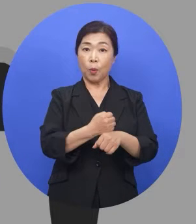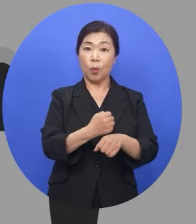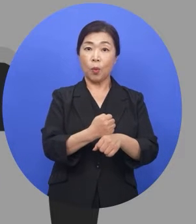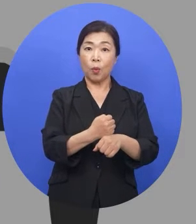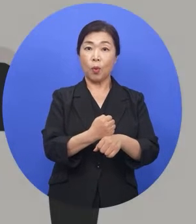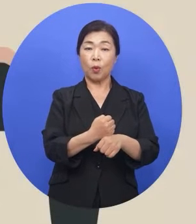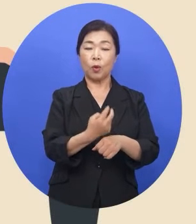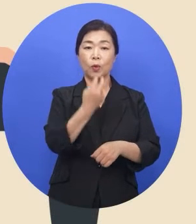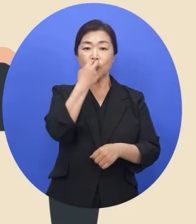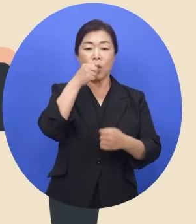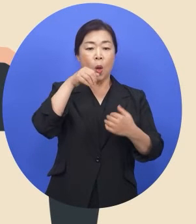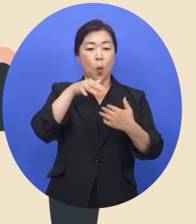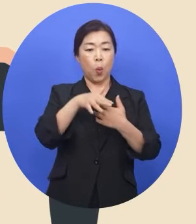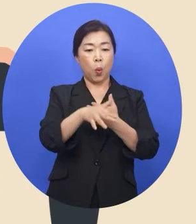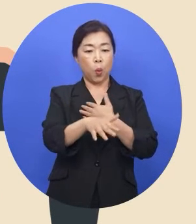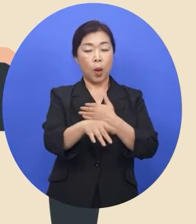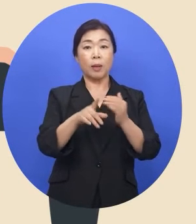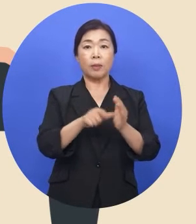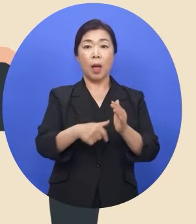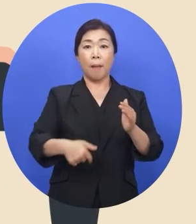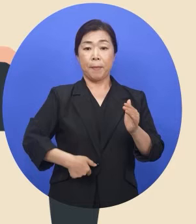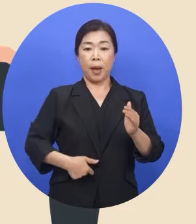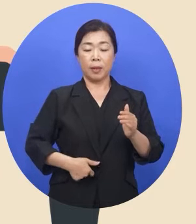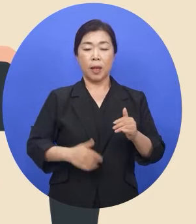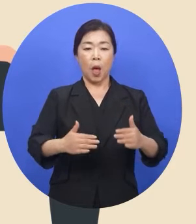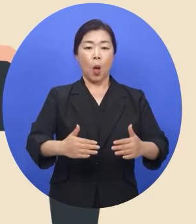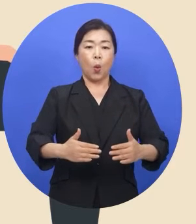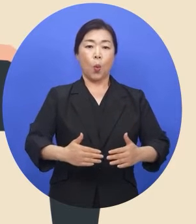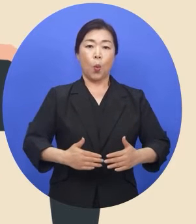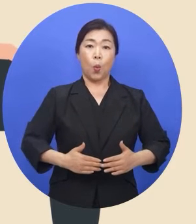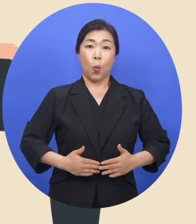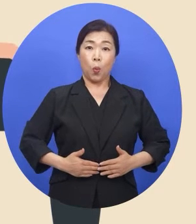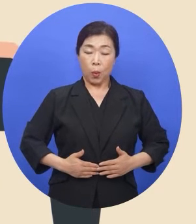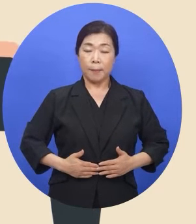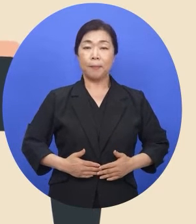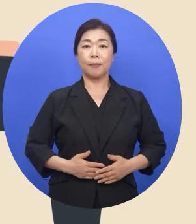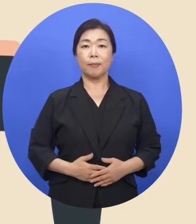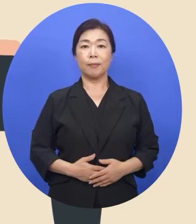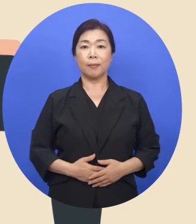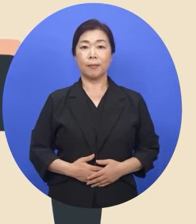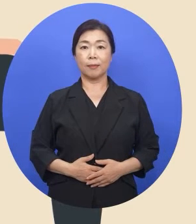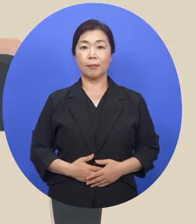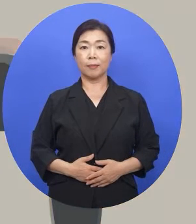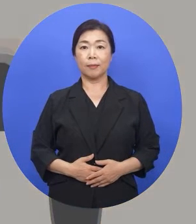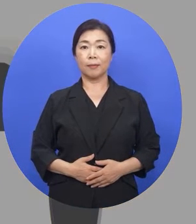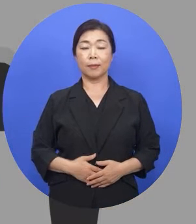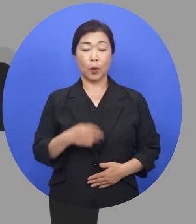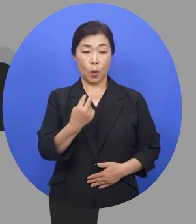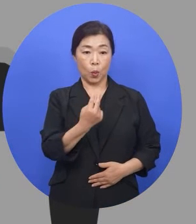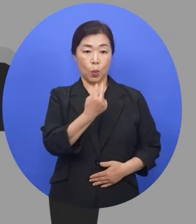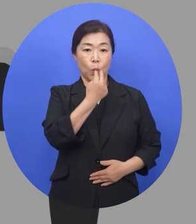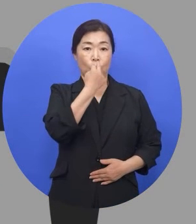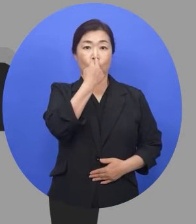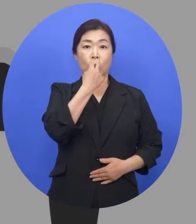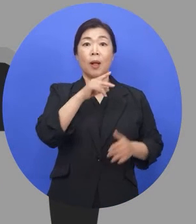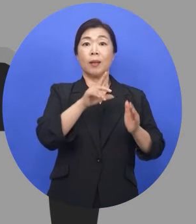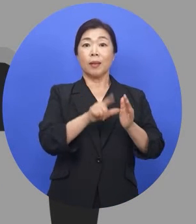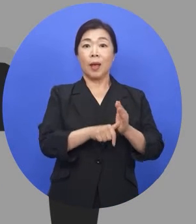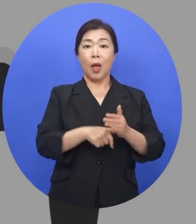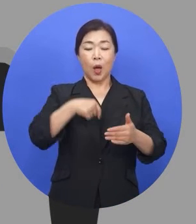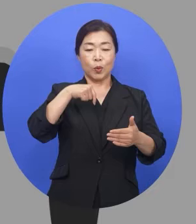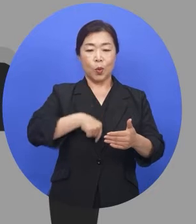내밀고 숨을 내쉴 때 배를 살짝 밀어넣습니다. 숨을 들이쉴